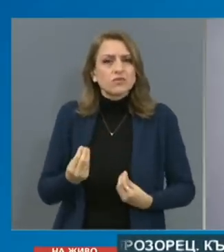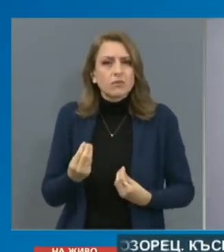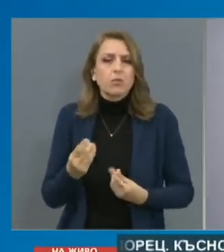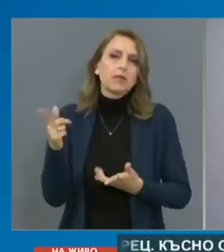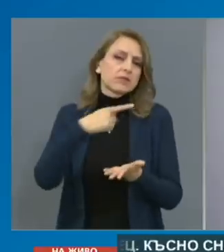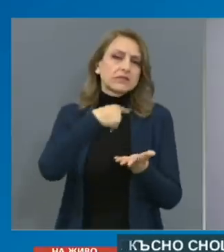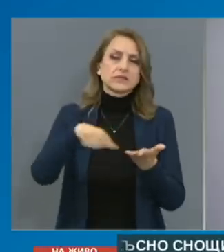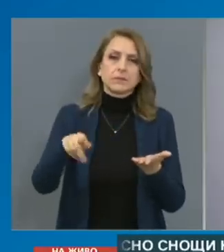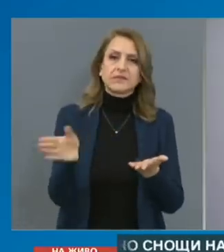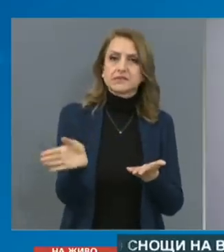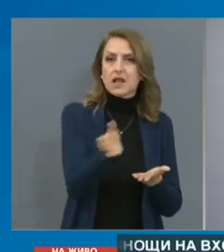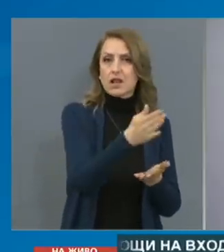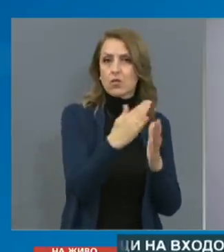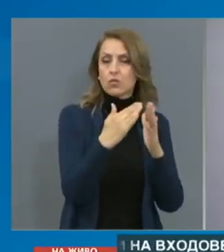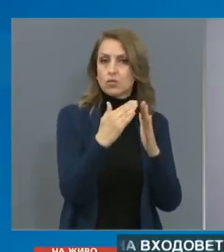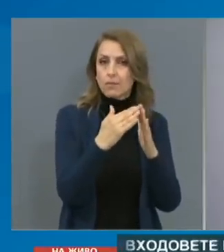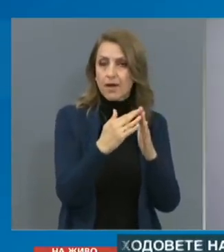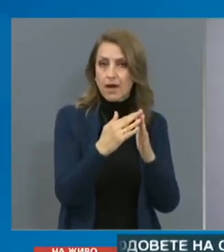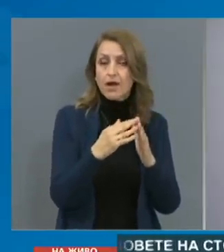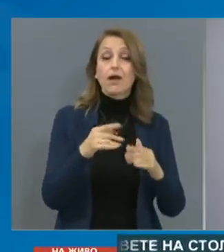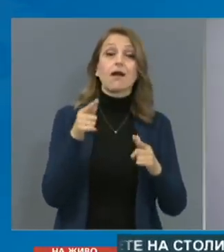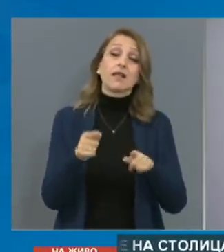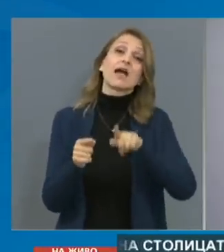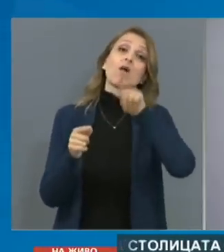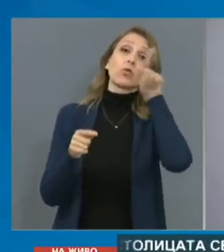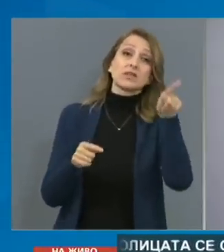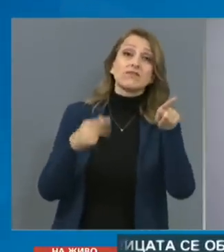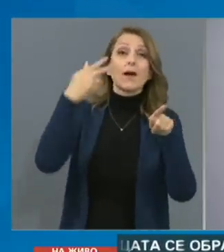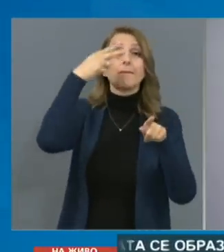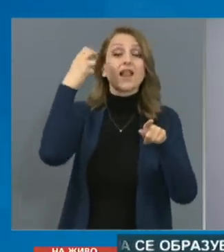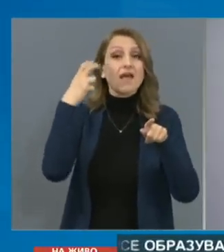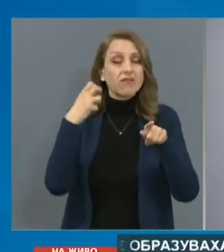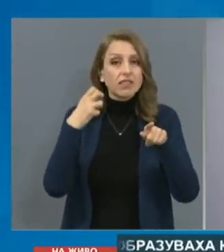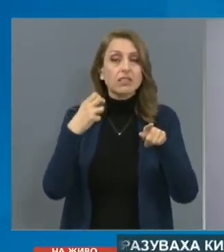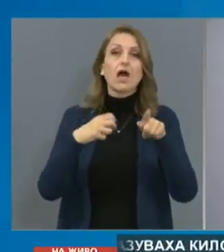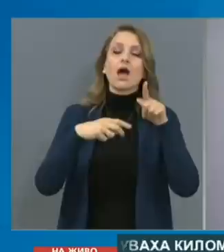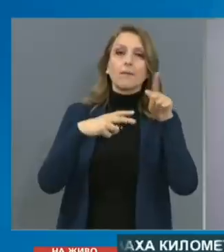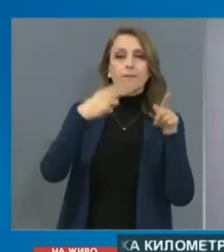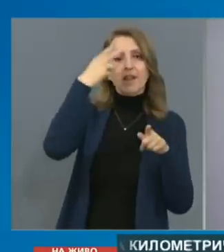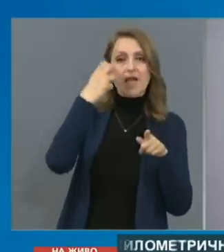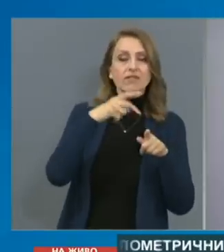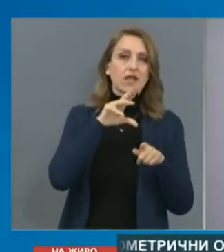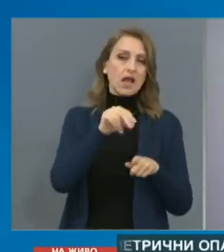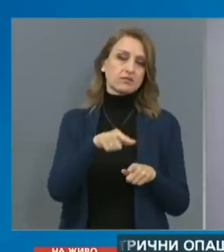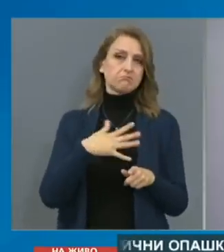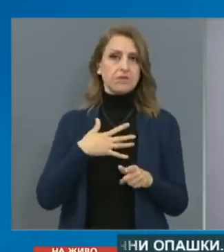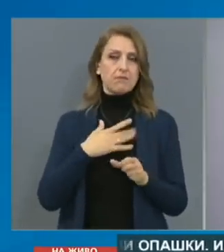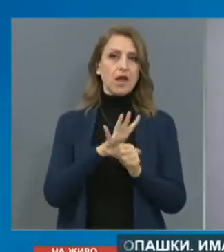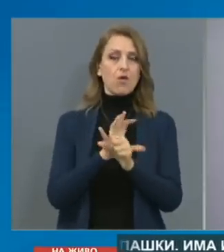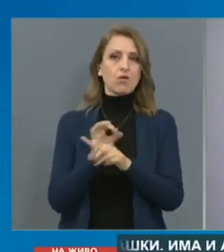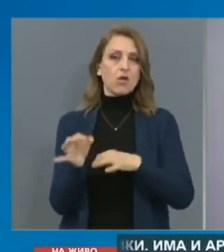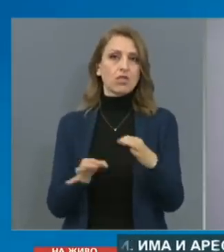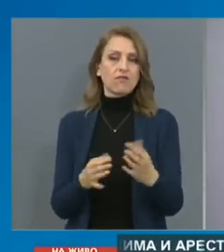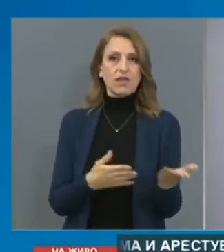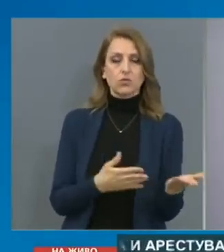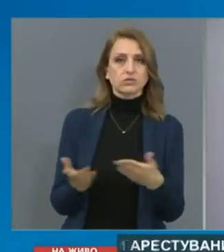сметка обаче тя все пак отива в болницата в Плевен, проверяват я, оказва се, че има коронавирус. Жената е много зле в